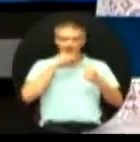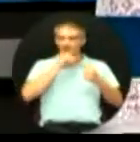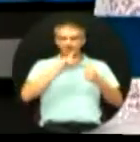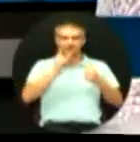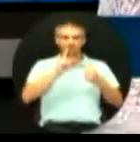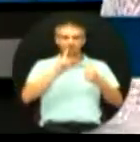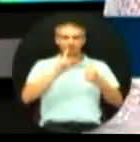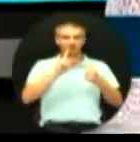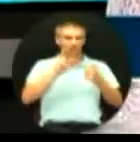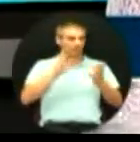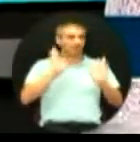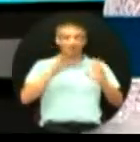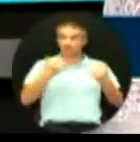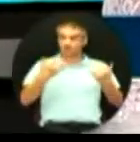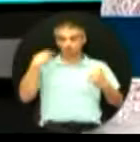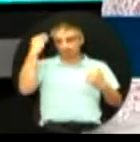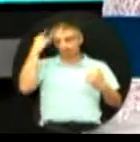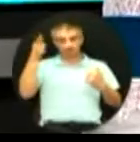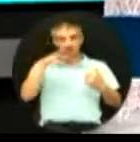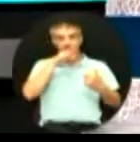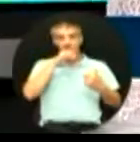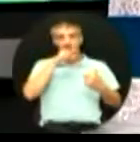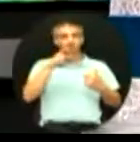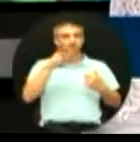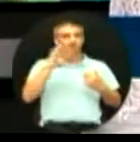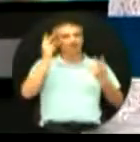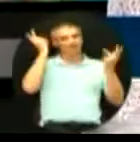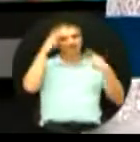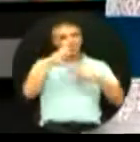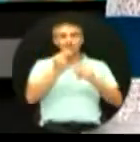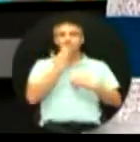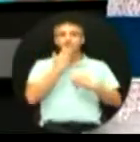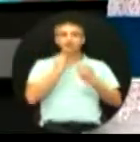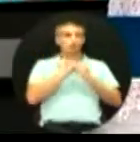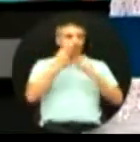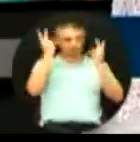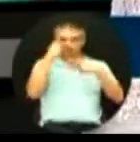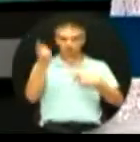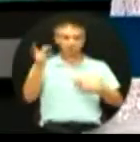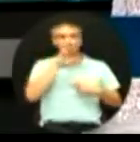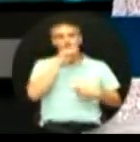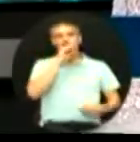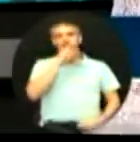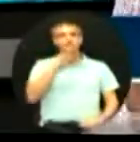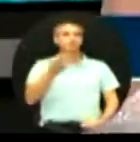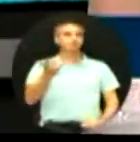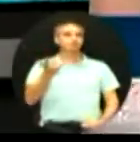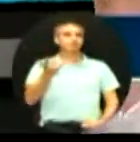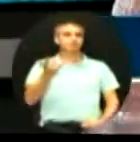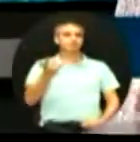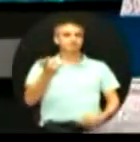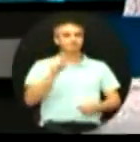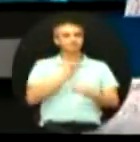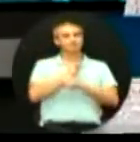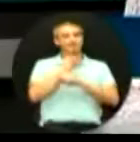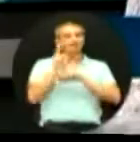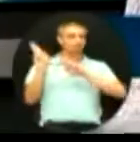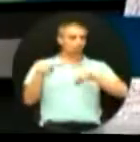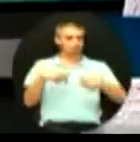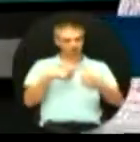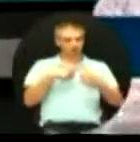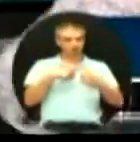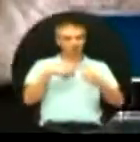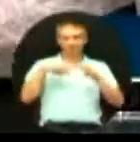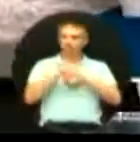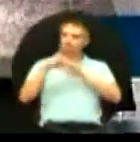על להעביר, הלא גם היום הפלסטינים כשהם מדברים על הסדר עם ישראל או הסכם עם ישראל, הם מדברים על טענת השיבה ולקחת